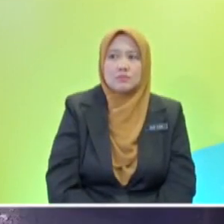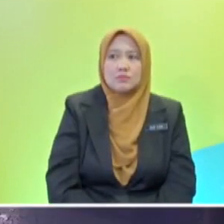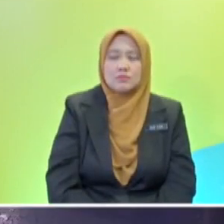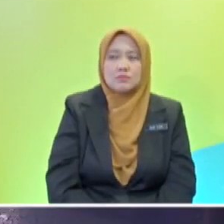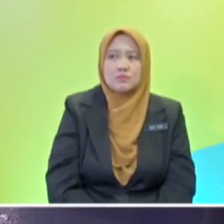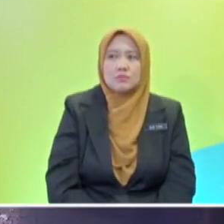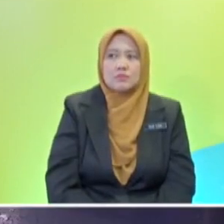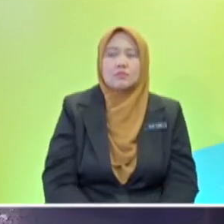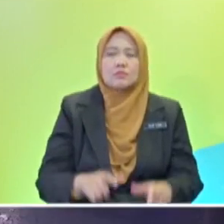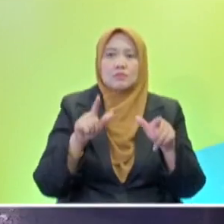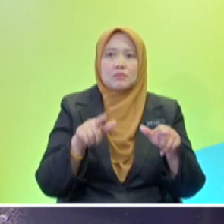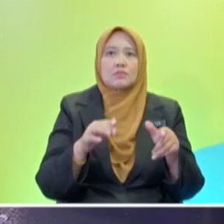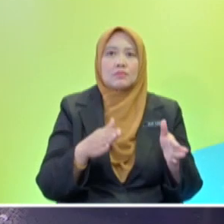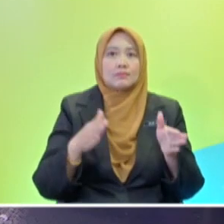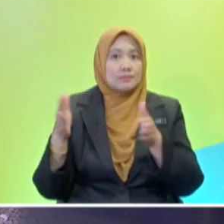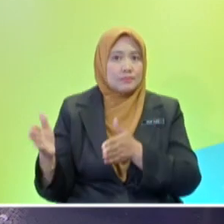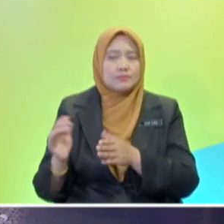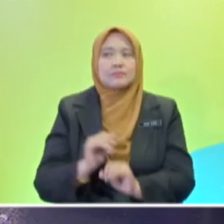yang pertama